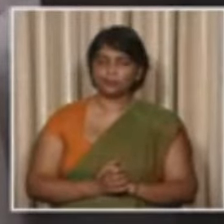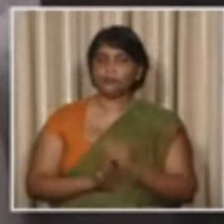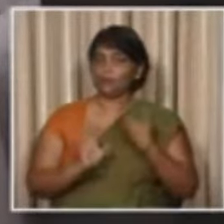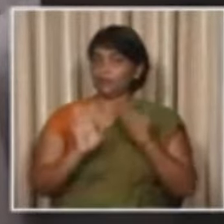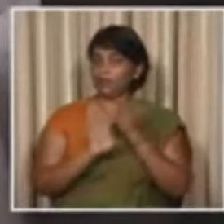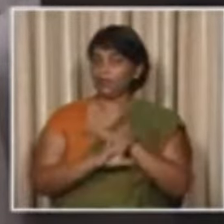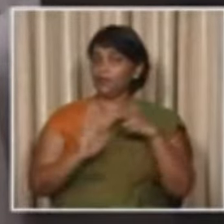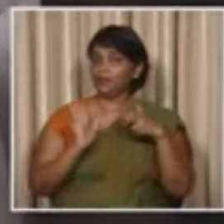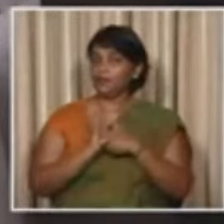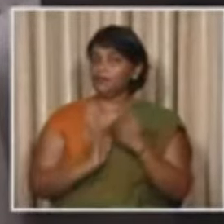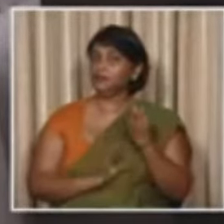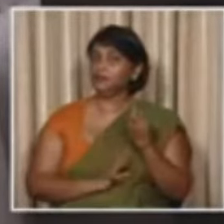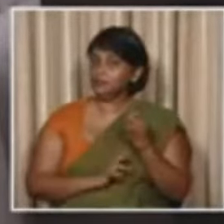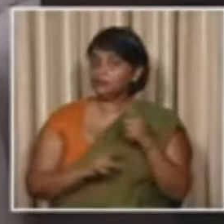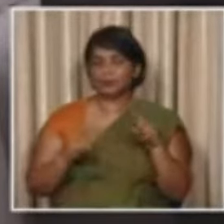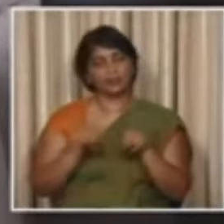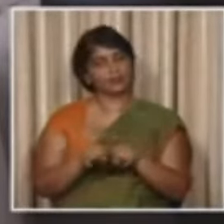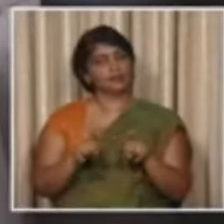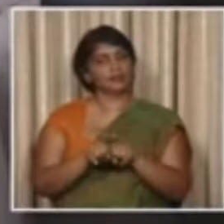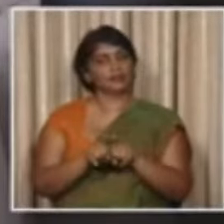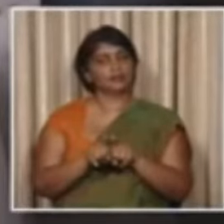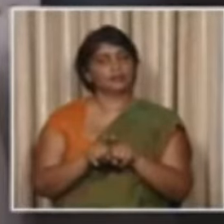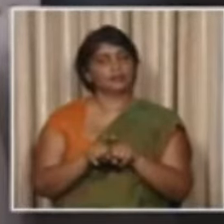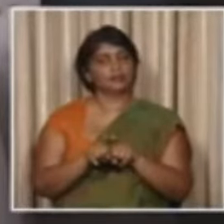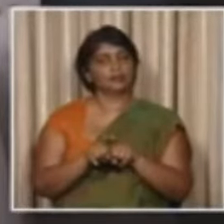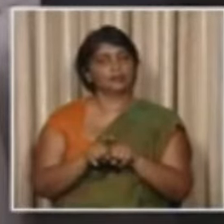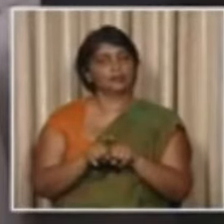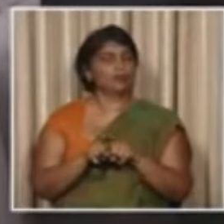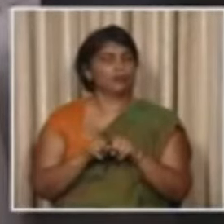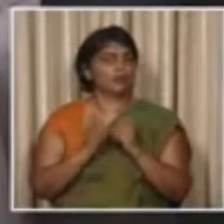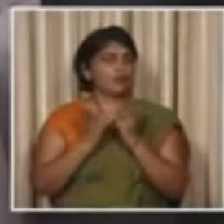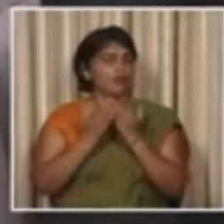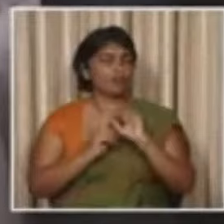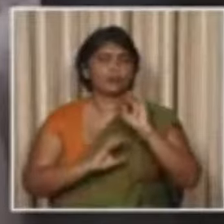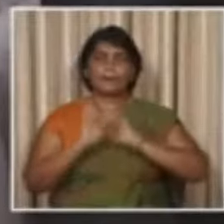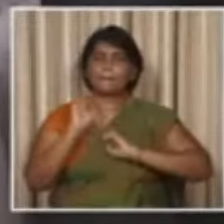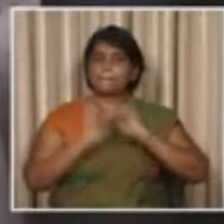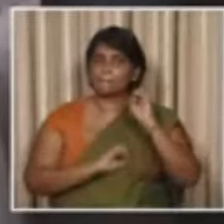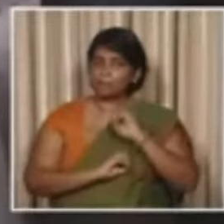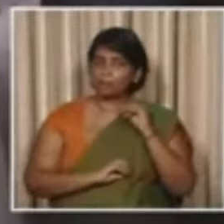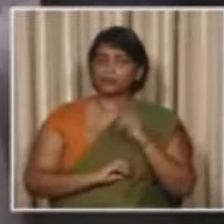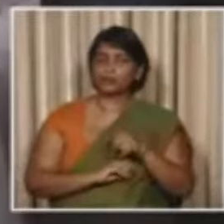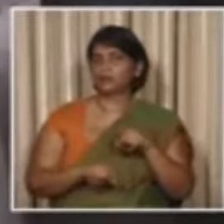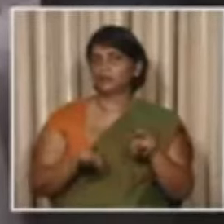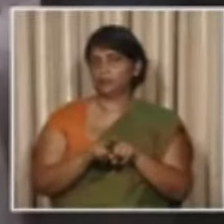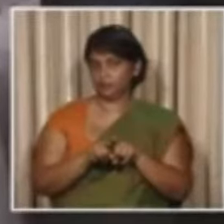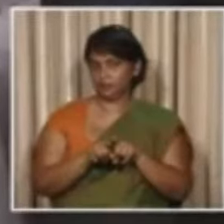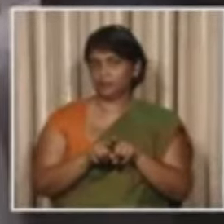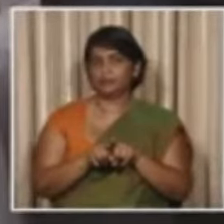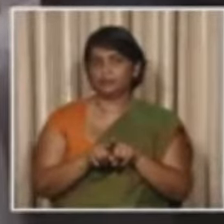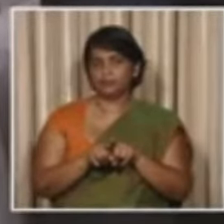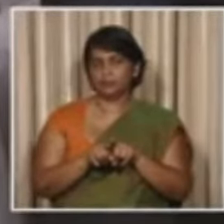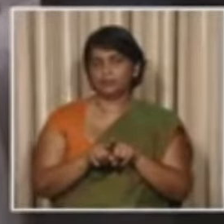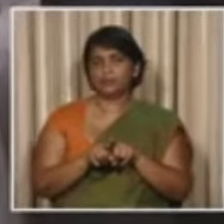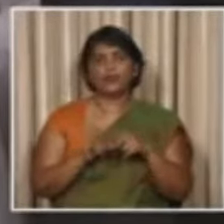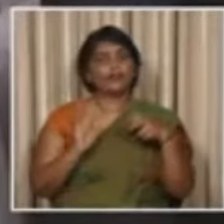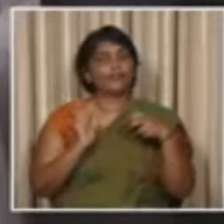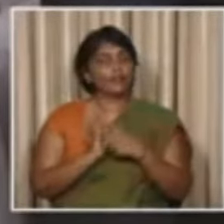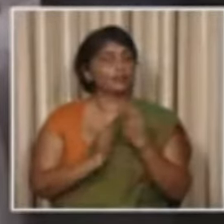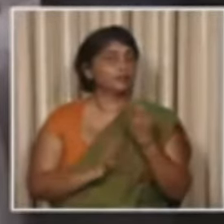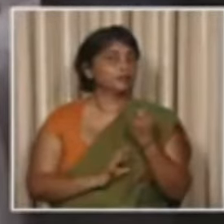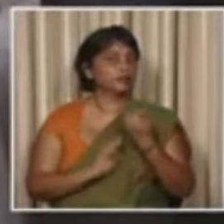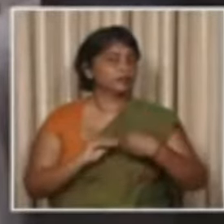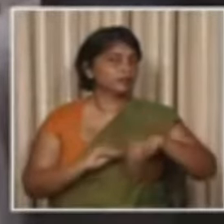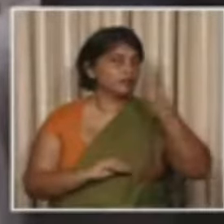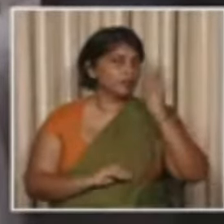පසුගිය වීසා ගාස්තු වලට සාපේක්ෂව කොපමණ ප්‍රතිශතයන්ගෙන් හා ප්‍රමාණයන්ගෙන් වීසා ගාස්තු